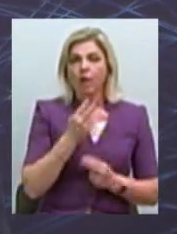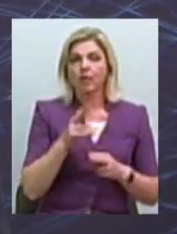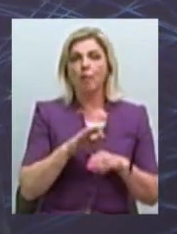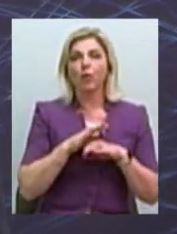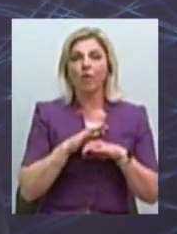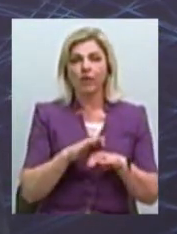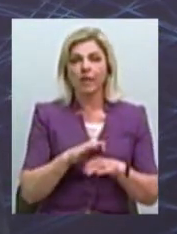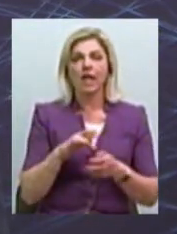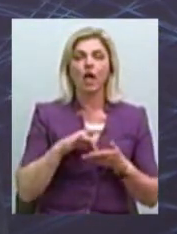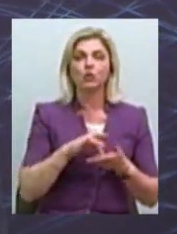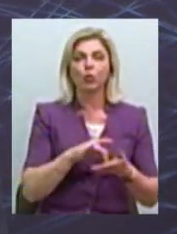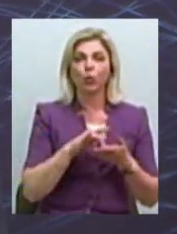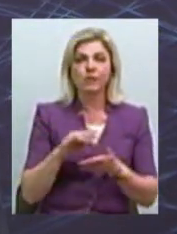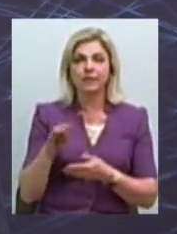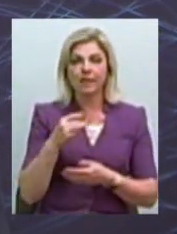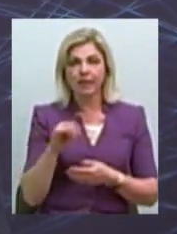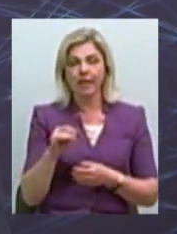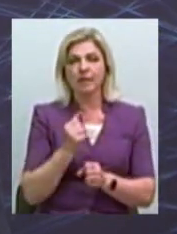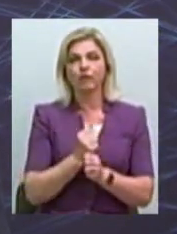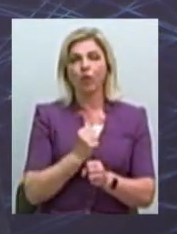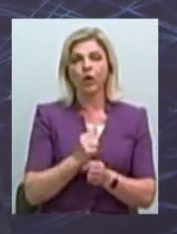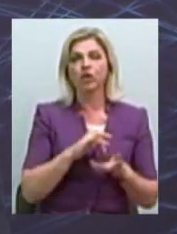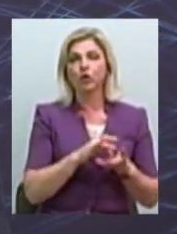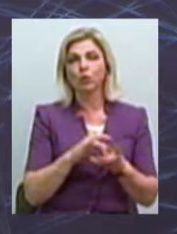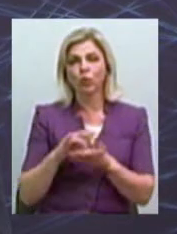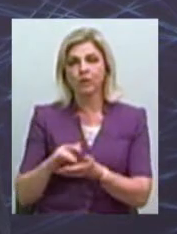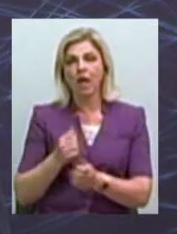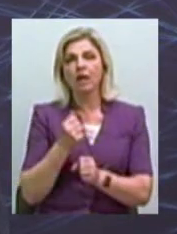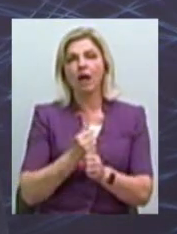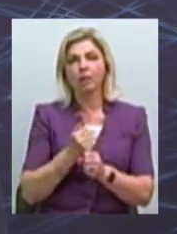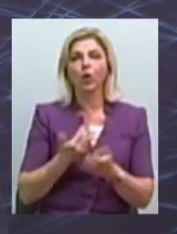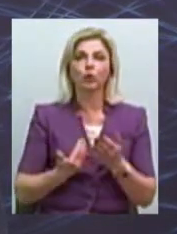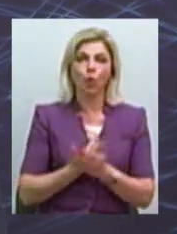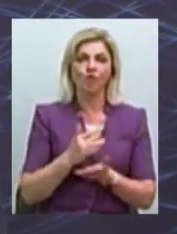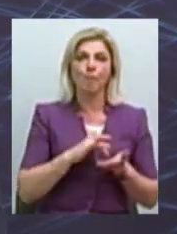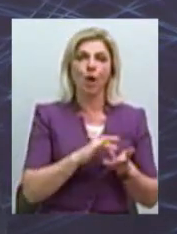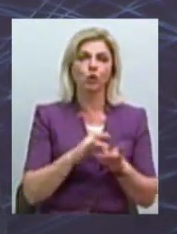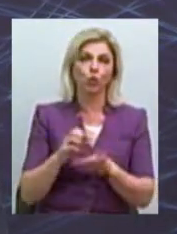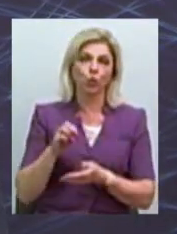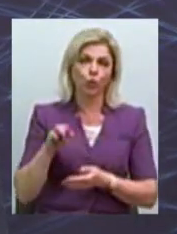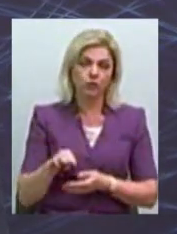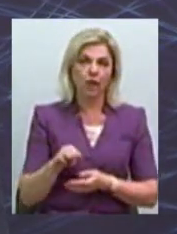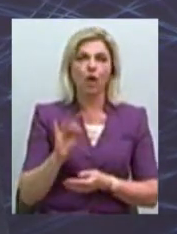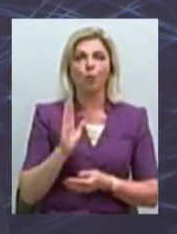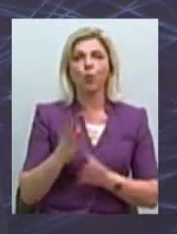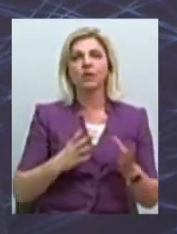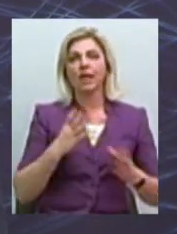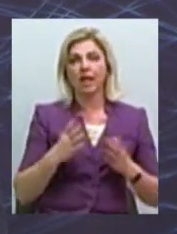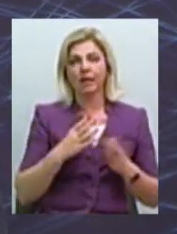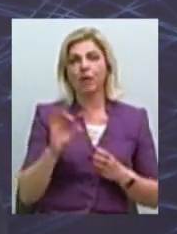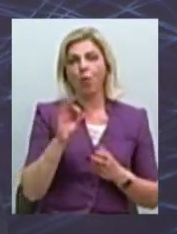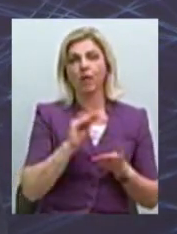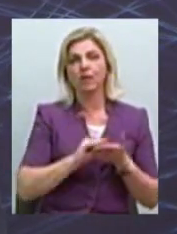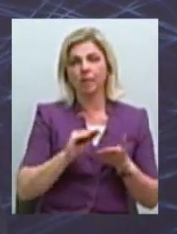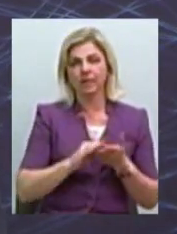проведення екскурсій, створення екскурсій, розробка нових маршрутів. Також будуть тренінги по написанню